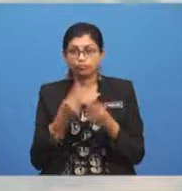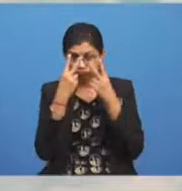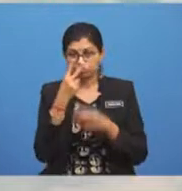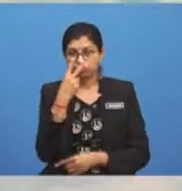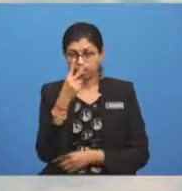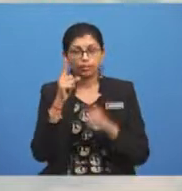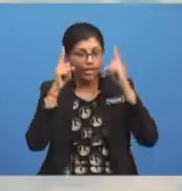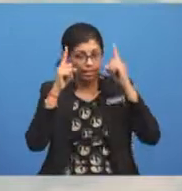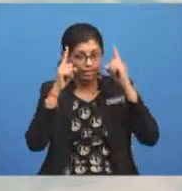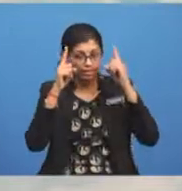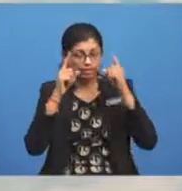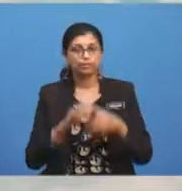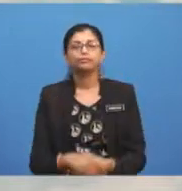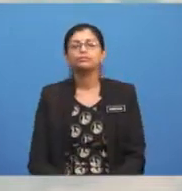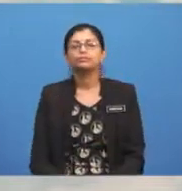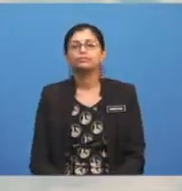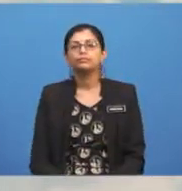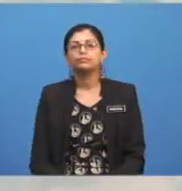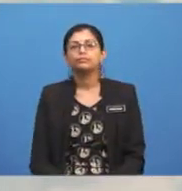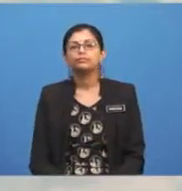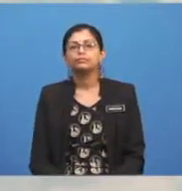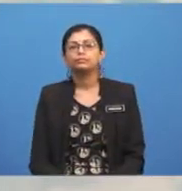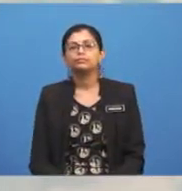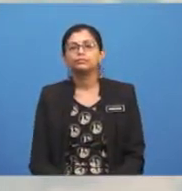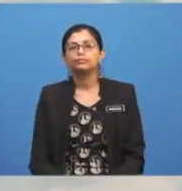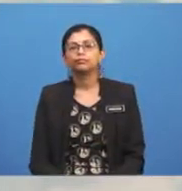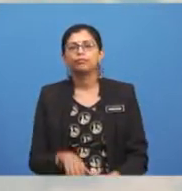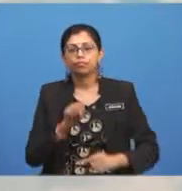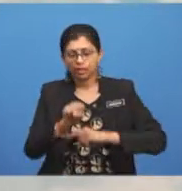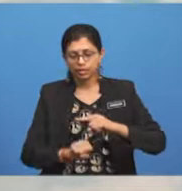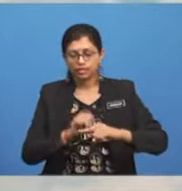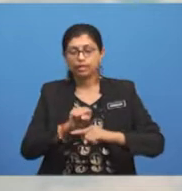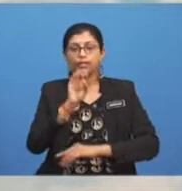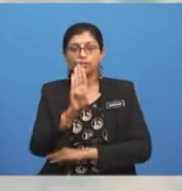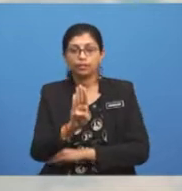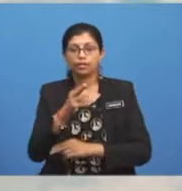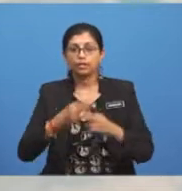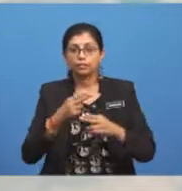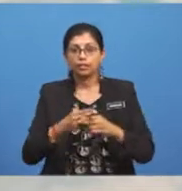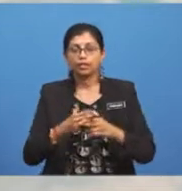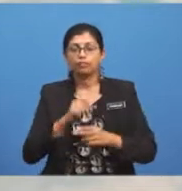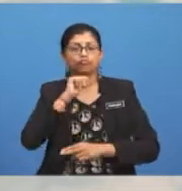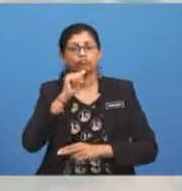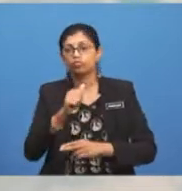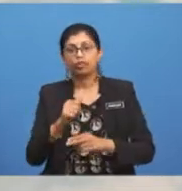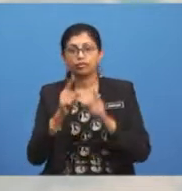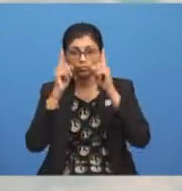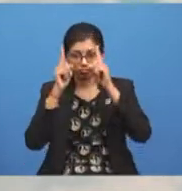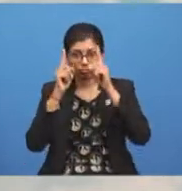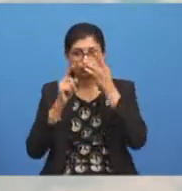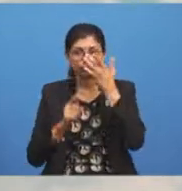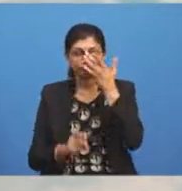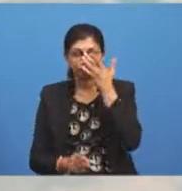satelit geopegun, manakala satelit B dikenali sebagai